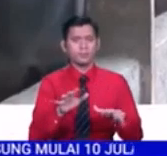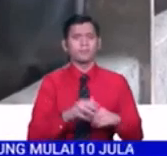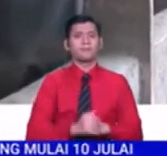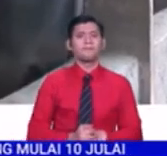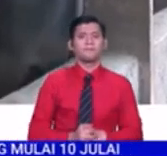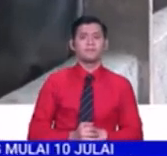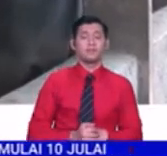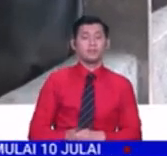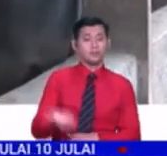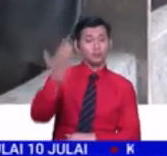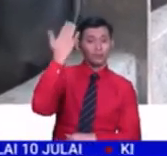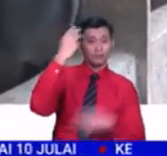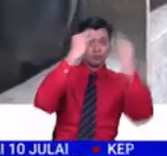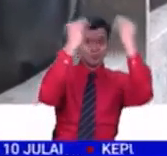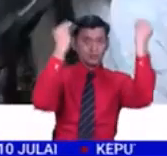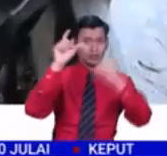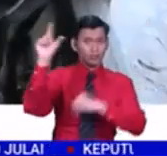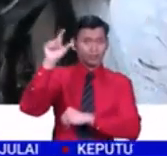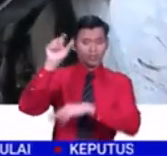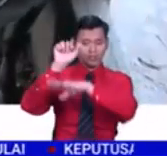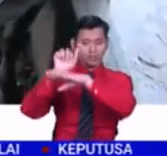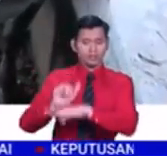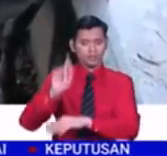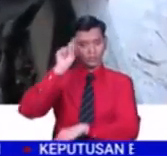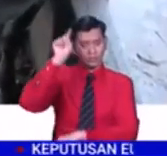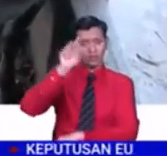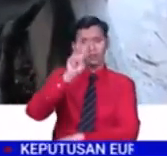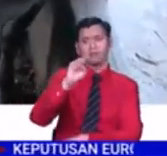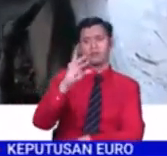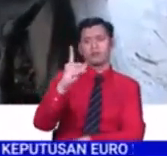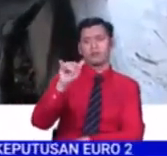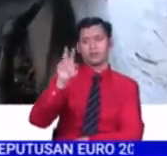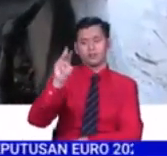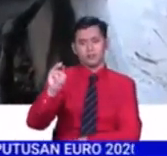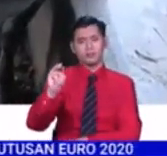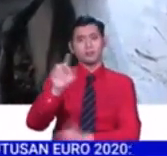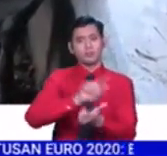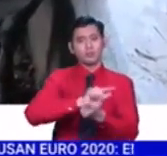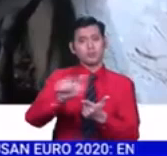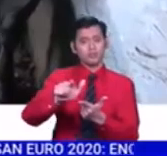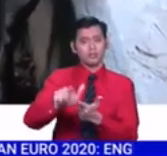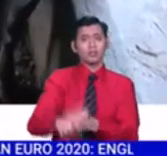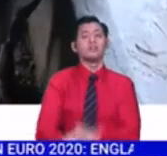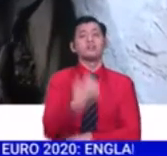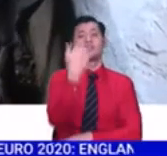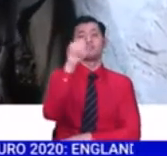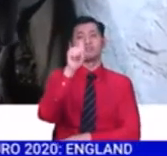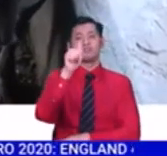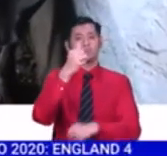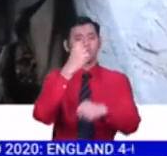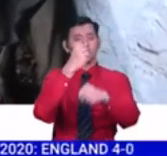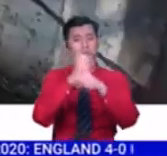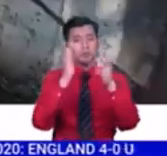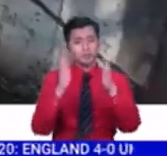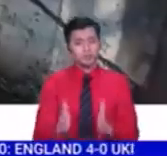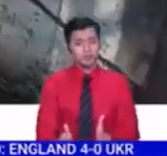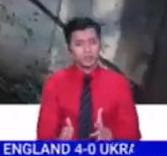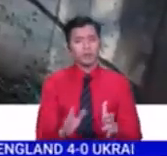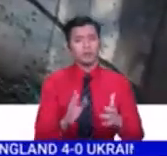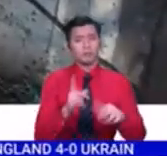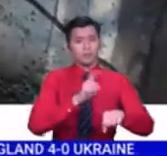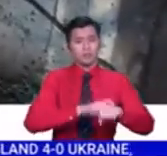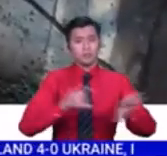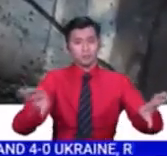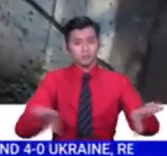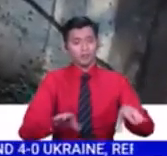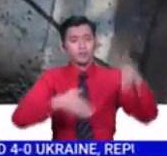Terdahulu, Majlis Agama Islam dan Adab Melayu Terengganu Maidam hanya membenarkan tidak lebih 10 petugas bagi setiap sesi pelaksanaan ibadah